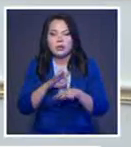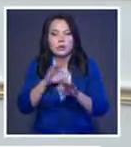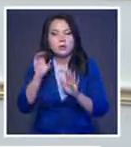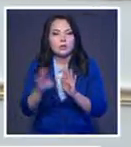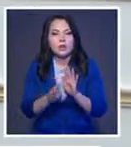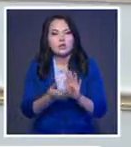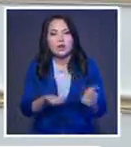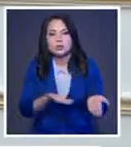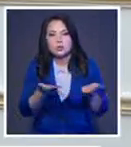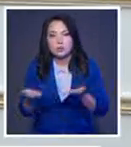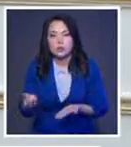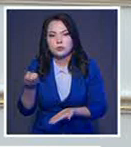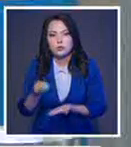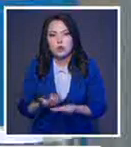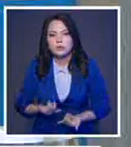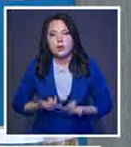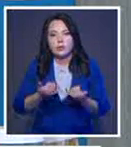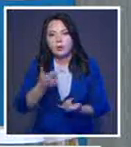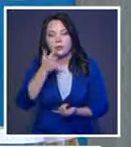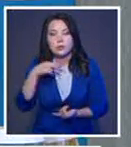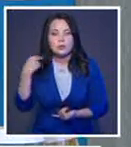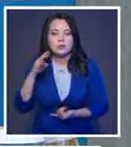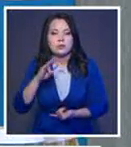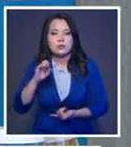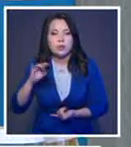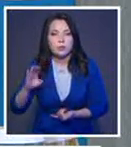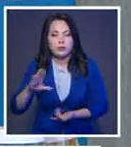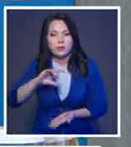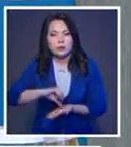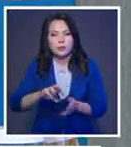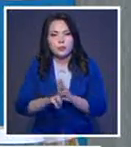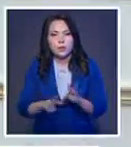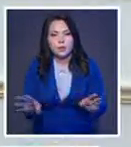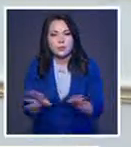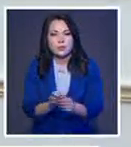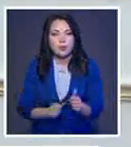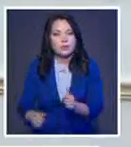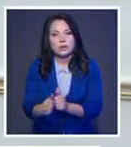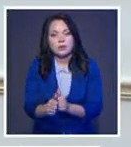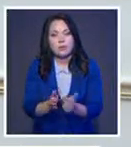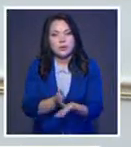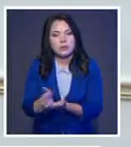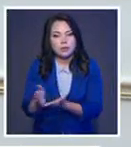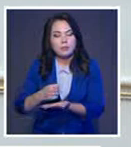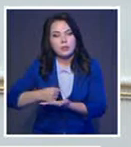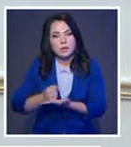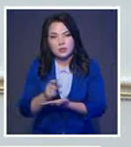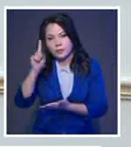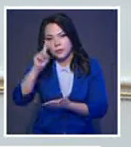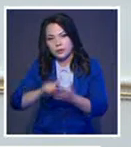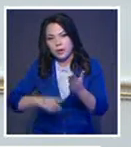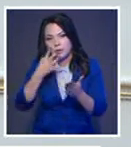Нұрсұлтан Әбішұлы, министрлік бір жыл жұмыс істейді. Сіздің жарлығыңызбен үш басты бағыт бекітілді. Ол дін